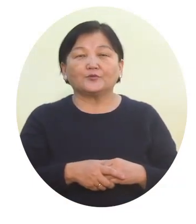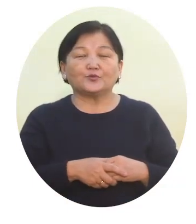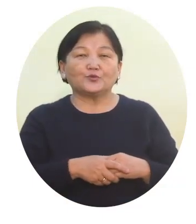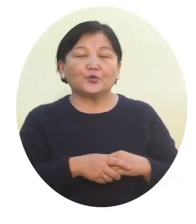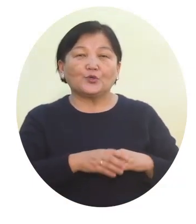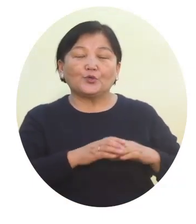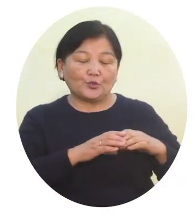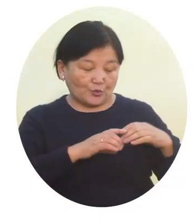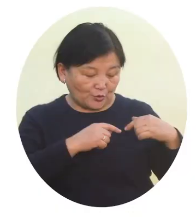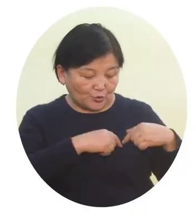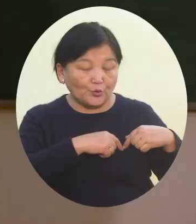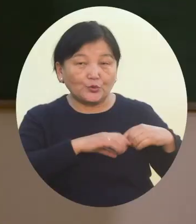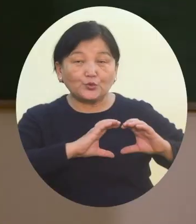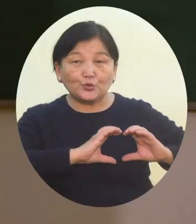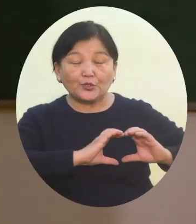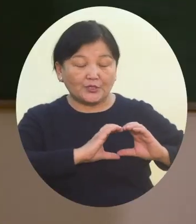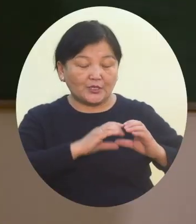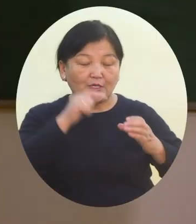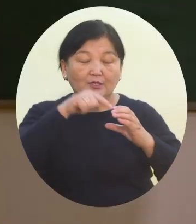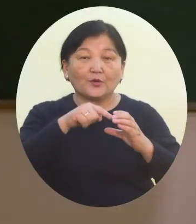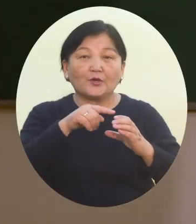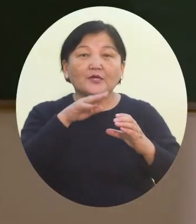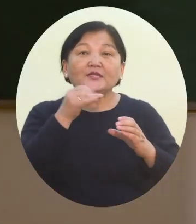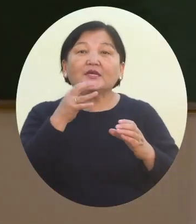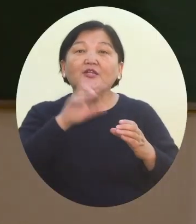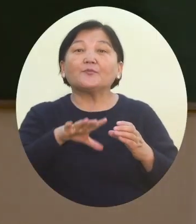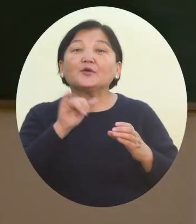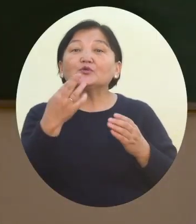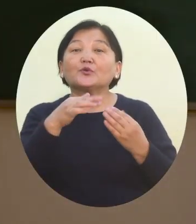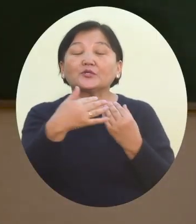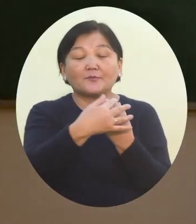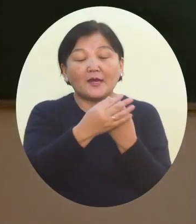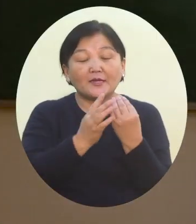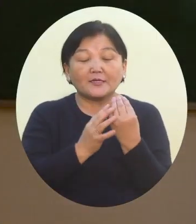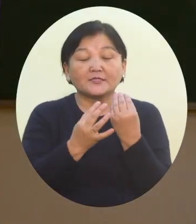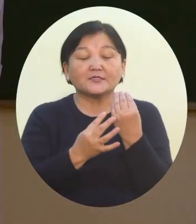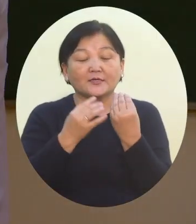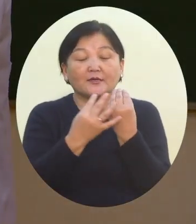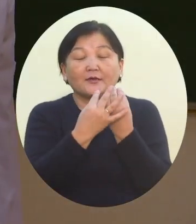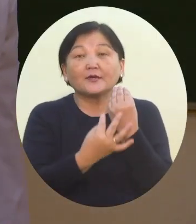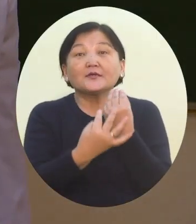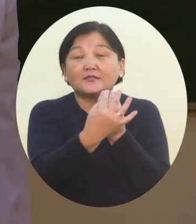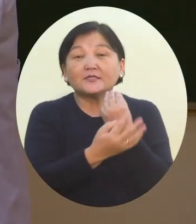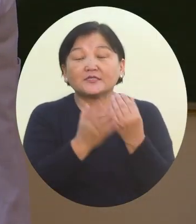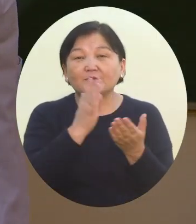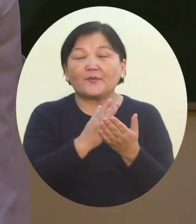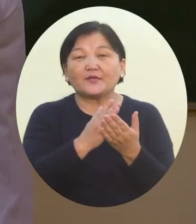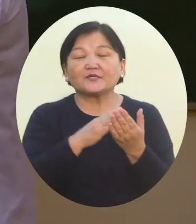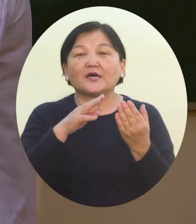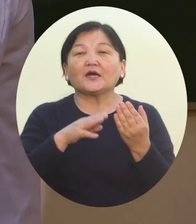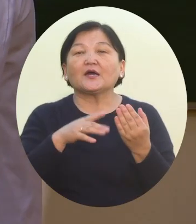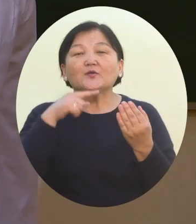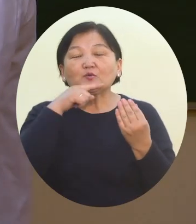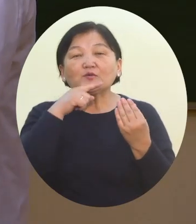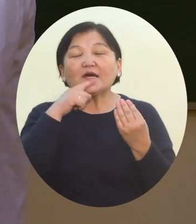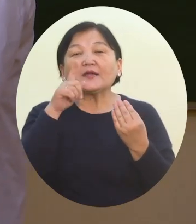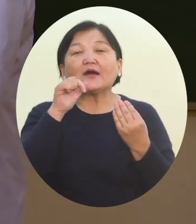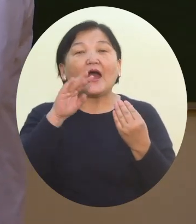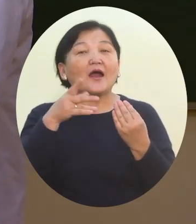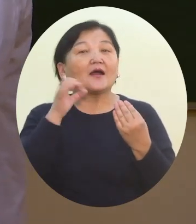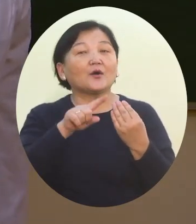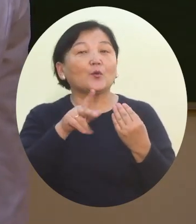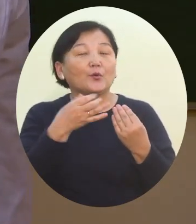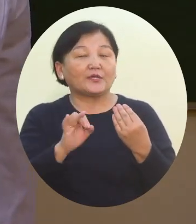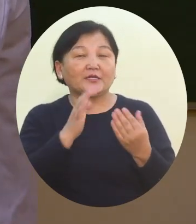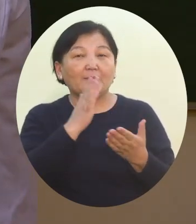зүрхний дитим судс маань энд байрлаж байна. За дитим судс маань зүрхийг шин тэжээлийн бодис хүчил төрөгчөөр хангах үүрэгтэй судс байж байгаа. За тэгвэл энэ